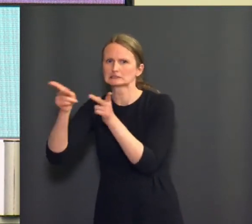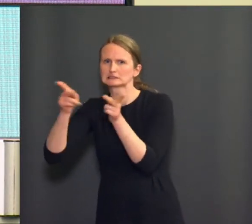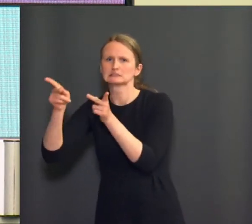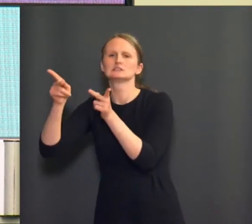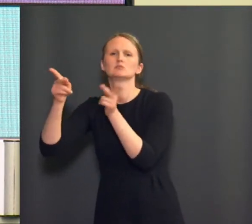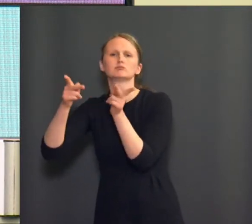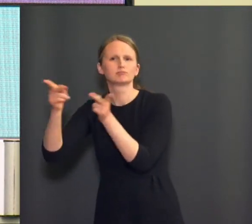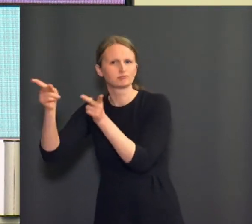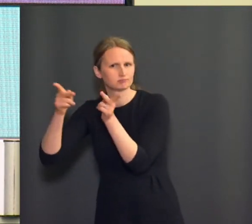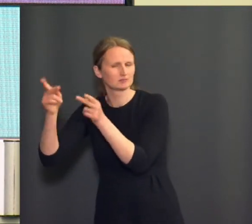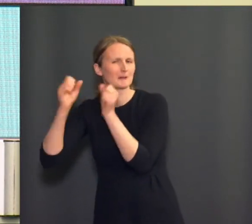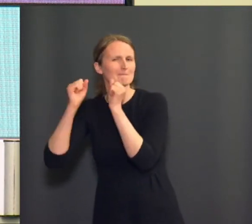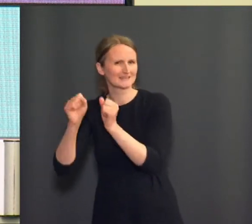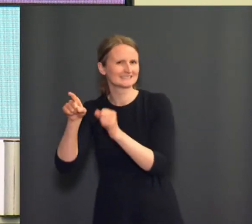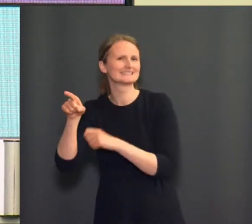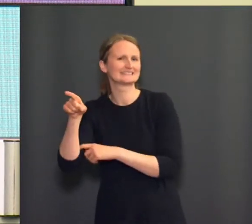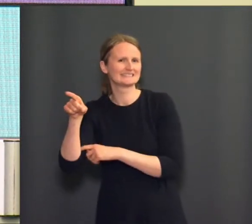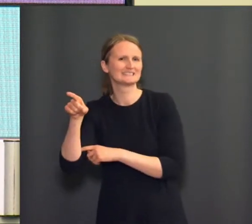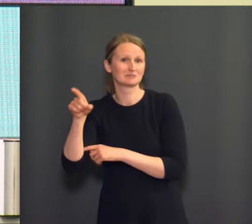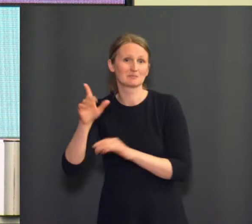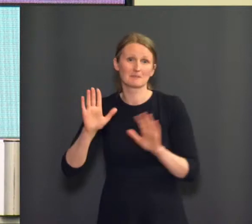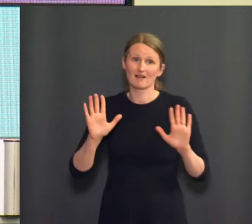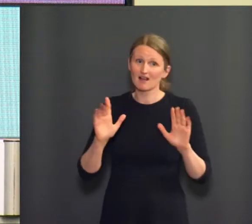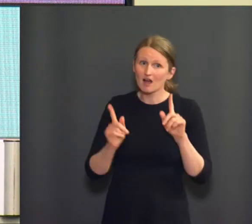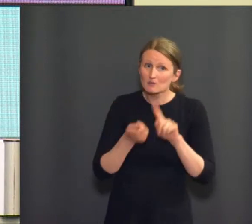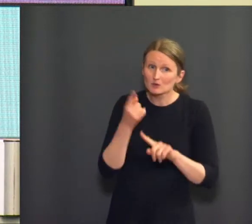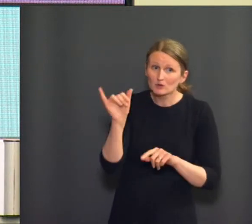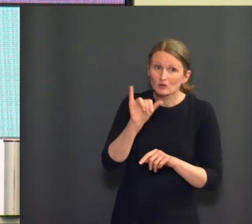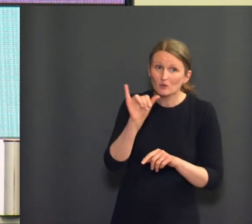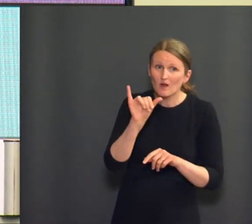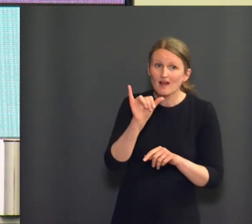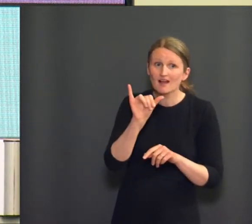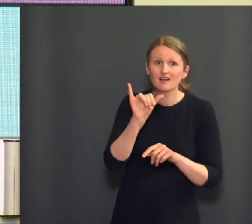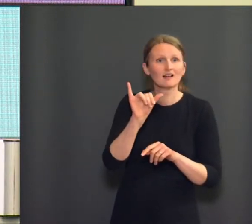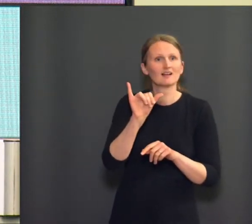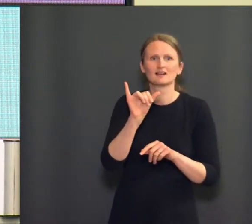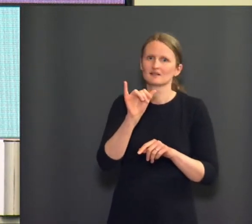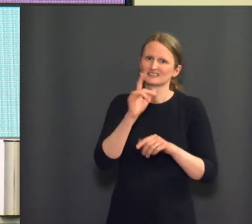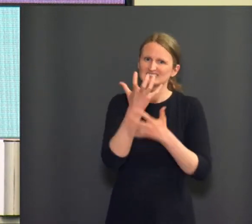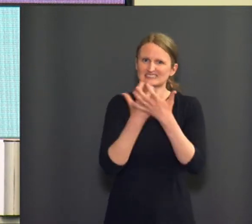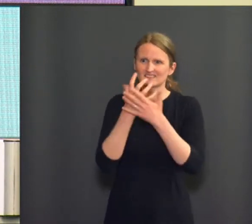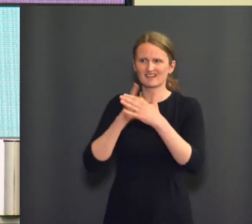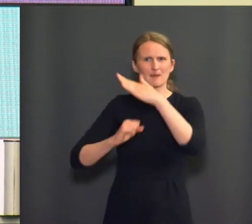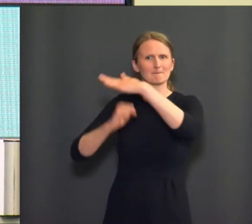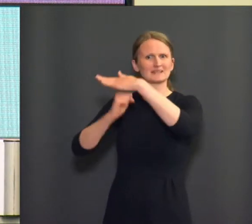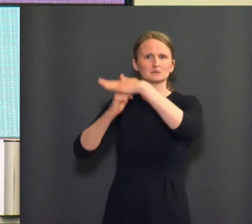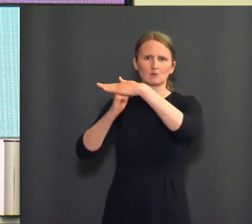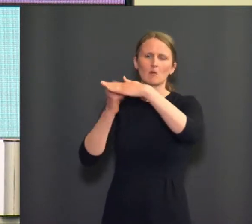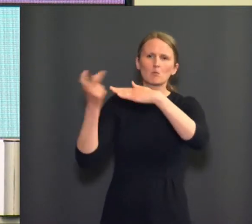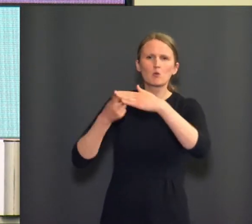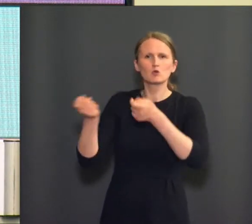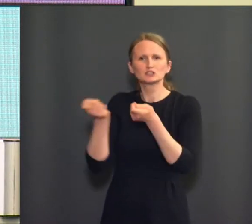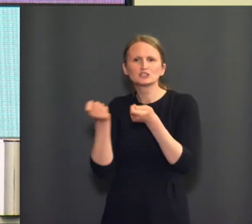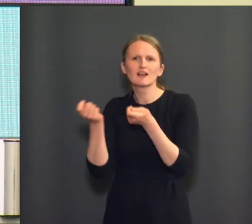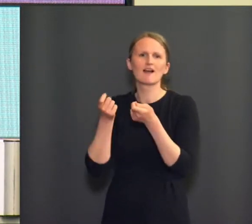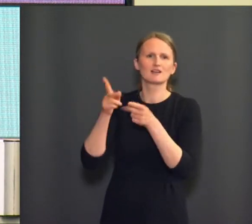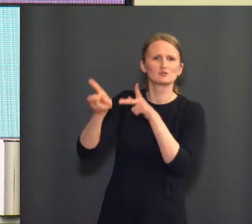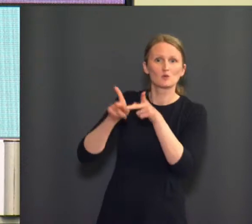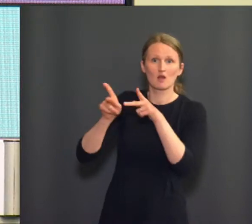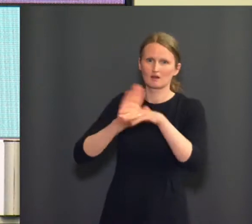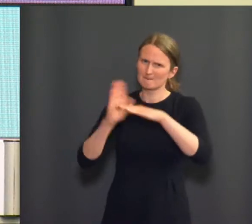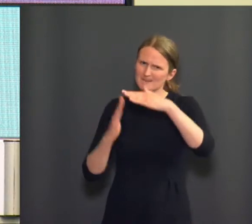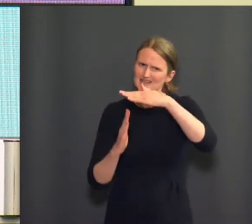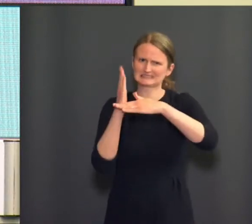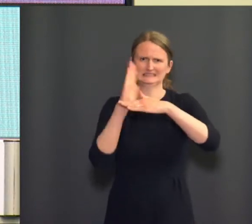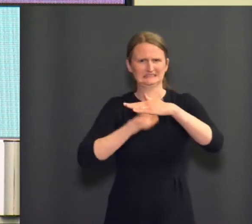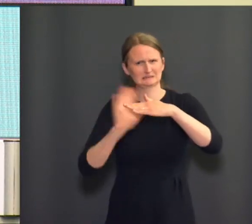pas franchir certains pics, mais c'est surtout que la diminution continue et ne s'installe pas sur un plateau élevé, délétère par